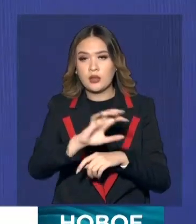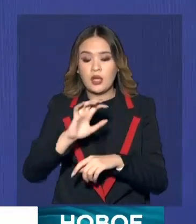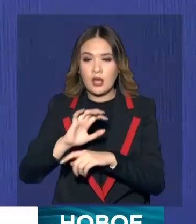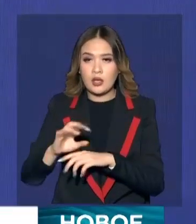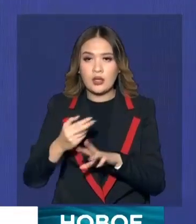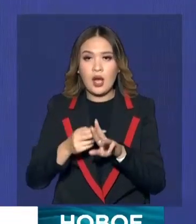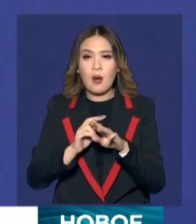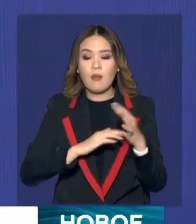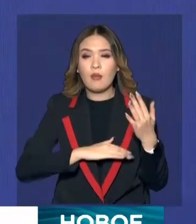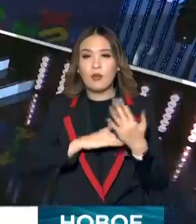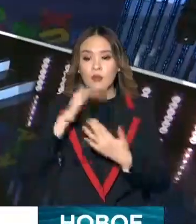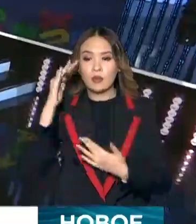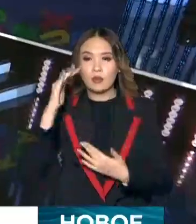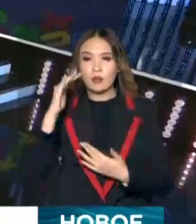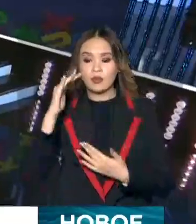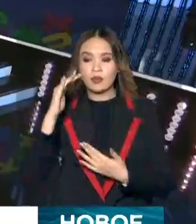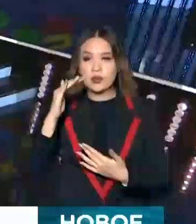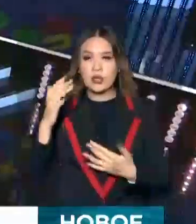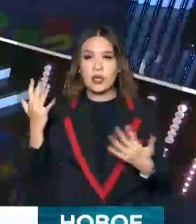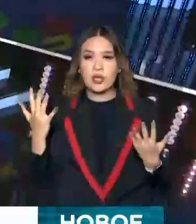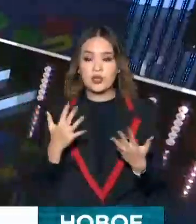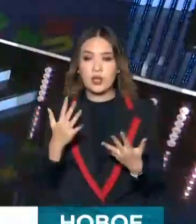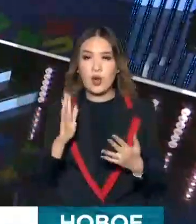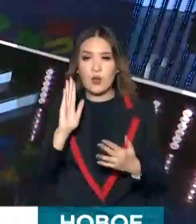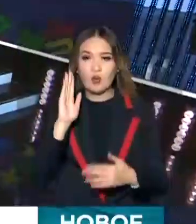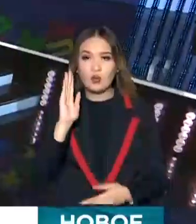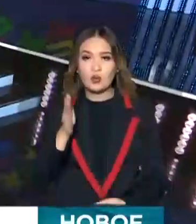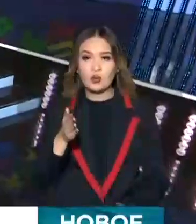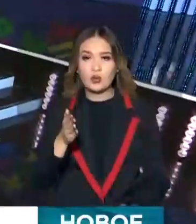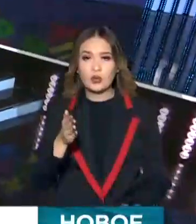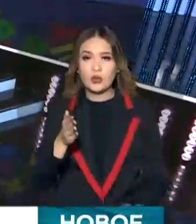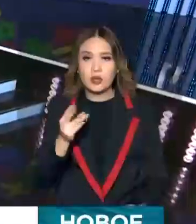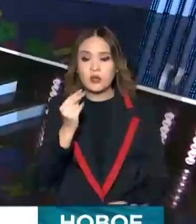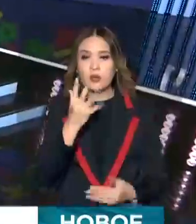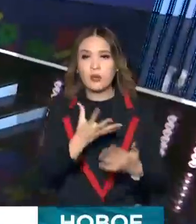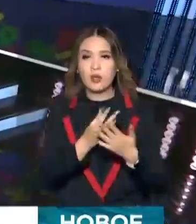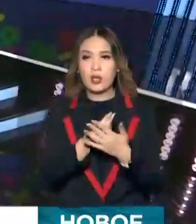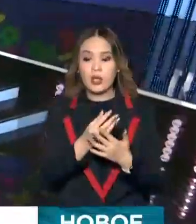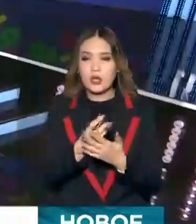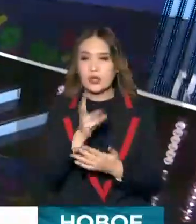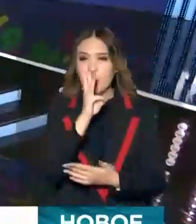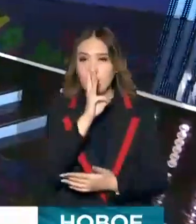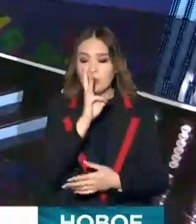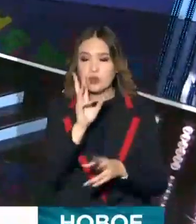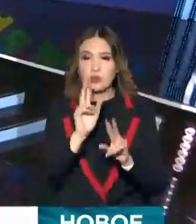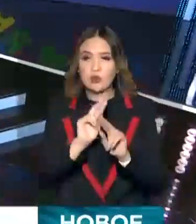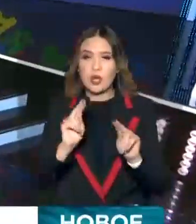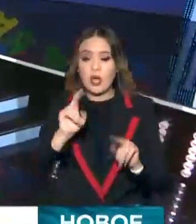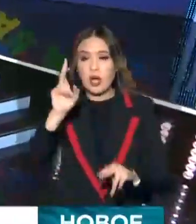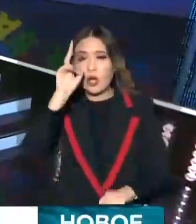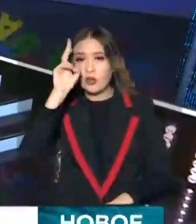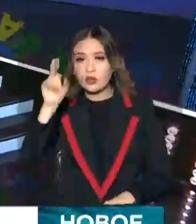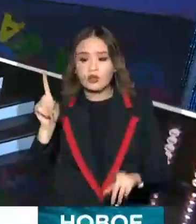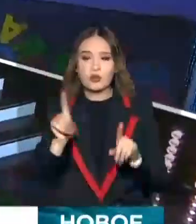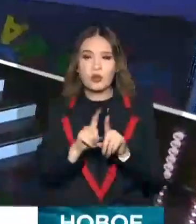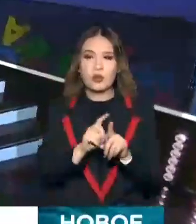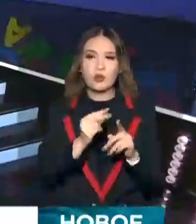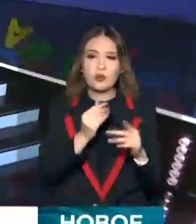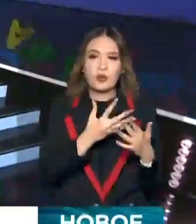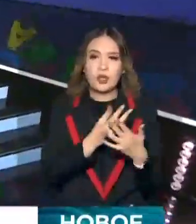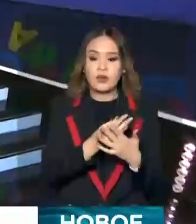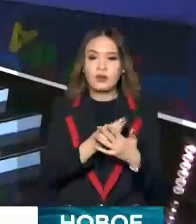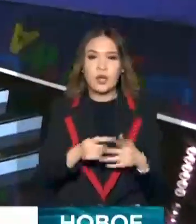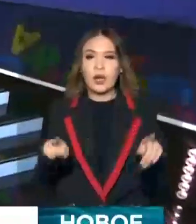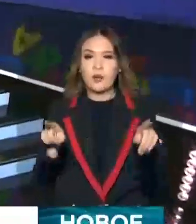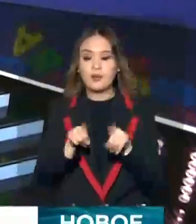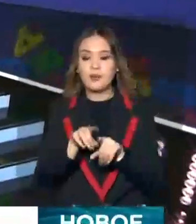этого повышенного коэффициента, который, значит, будет выделяться на заработную плату педагогов, как государственных, так и частных дошкольных повышение